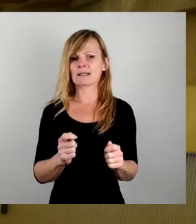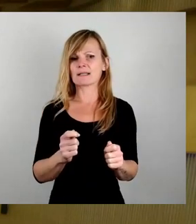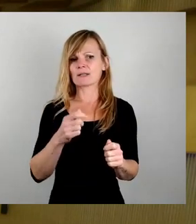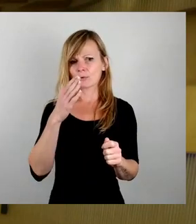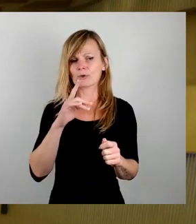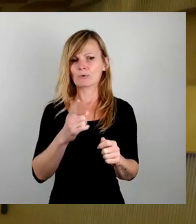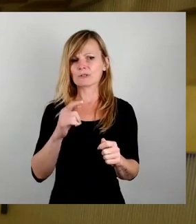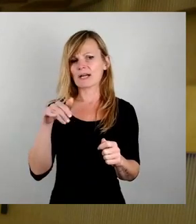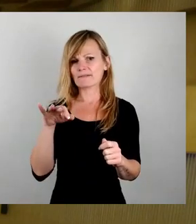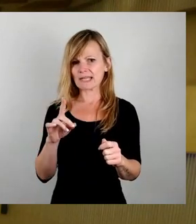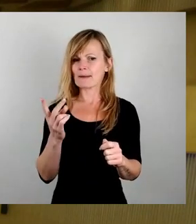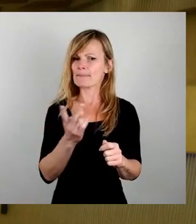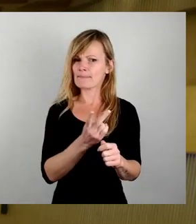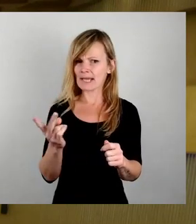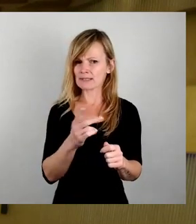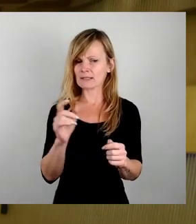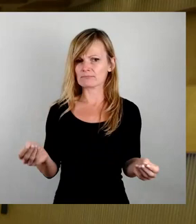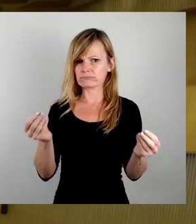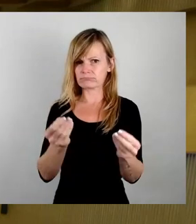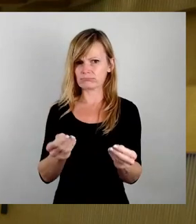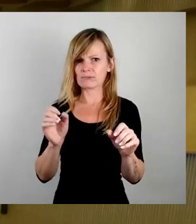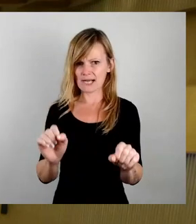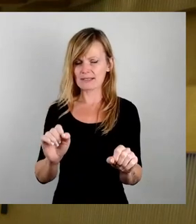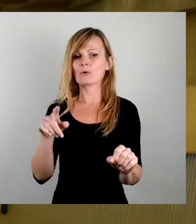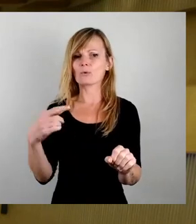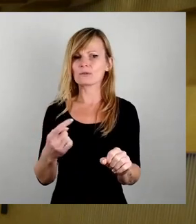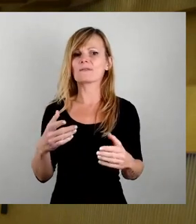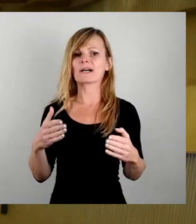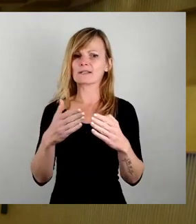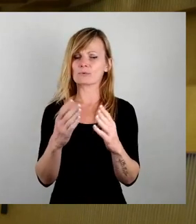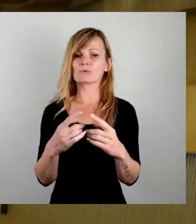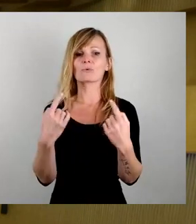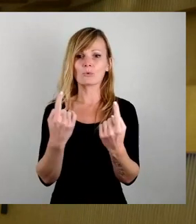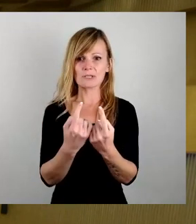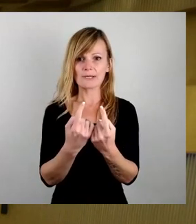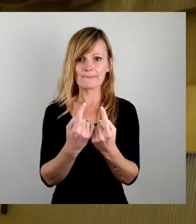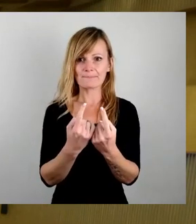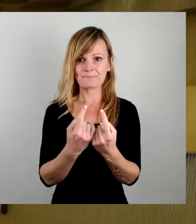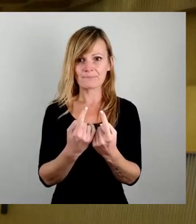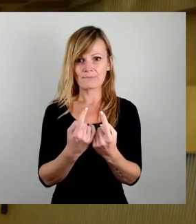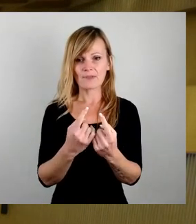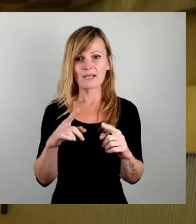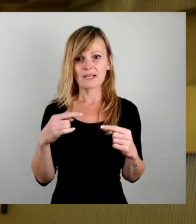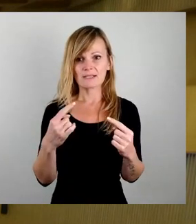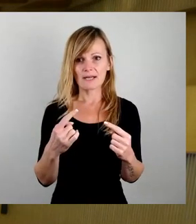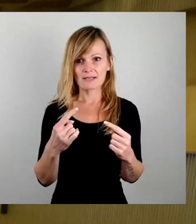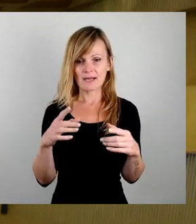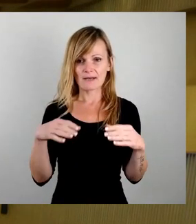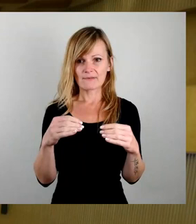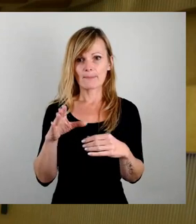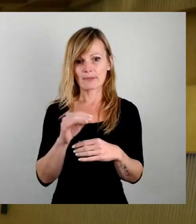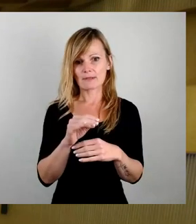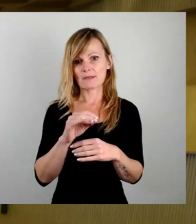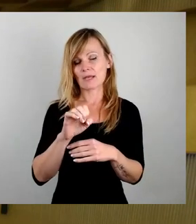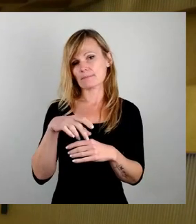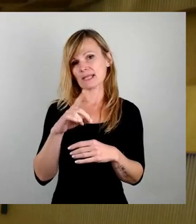könnten eingebracht werden. Und in der Fraktionsrunde beginnt dann die SPD.